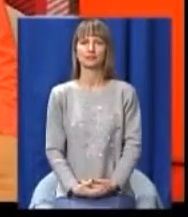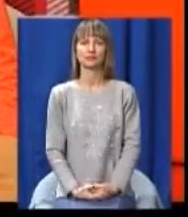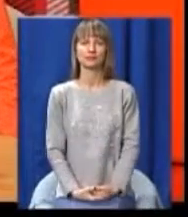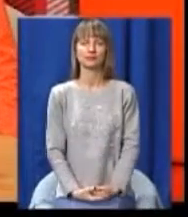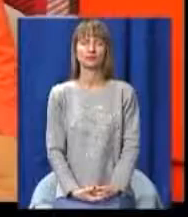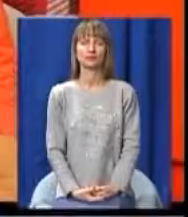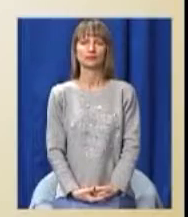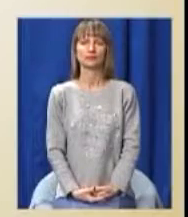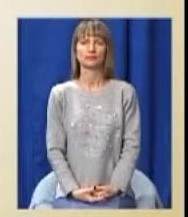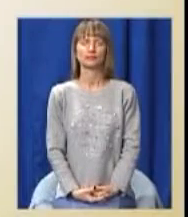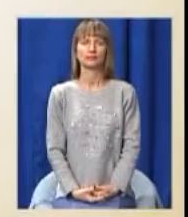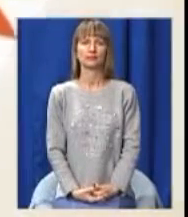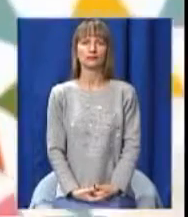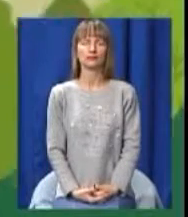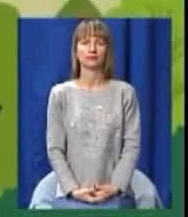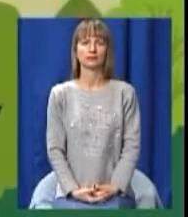побачення.